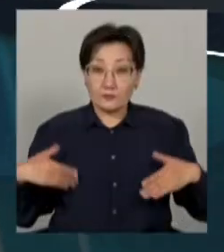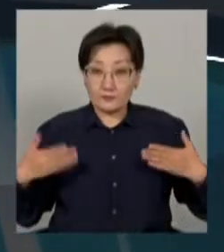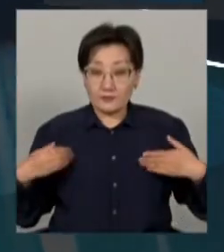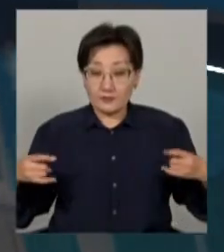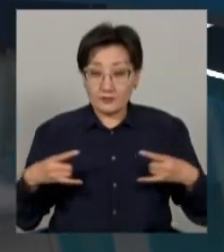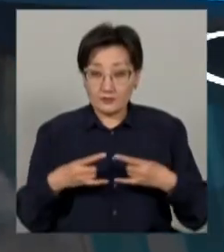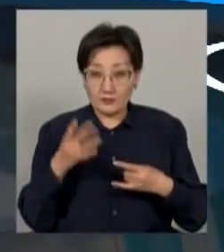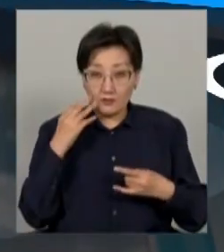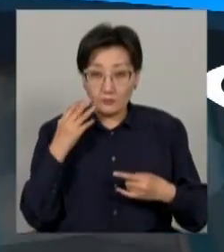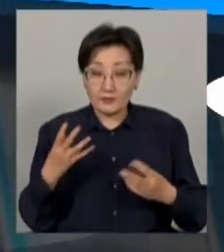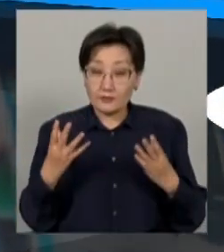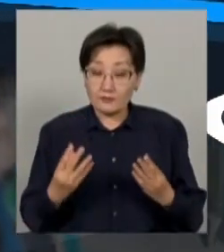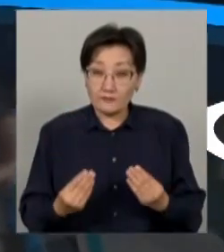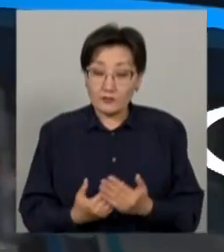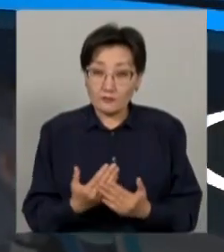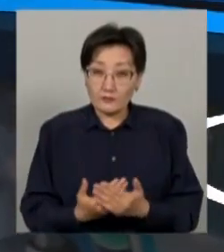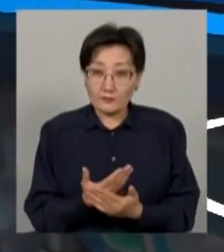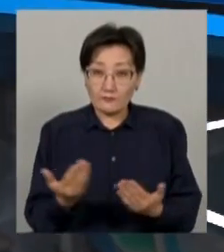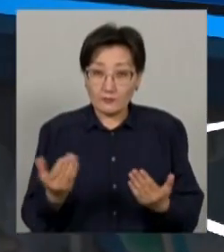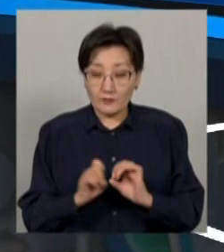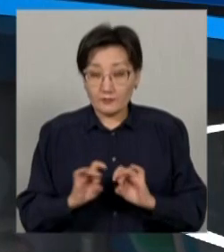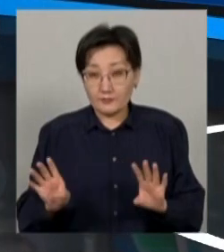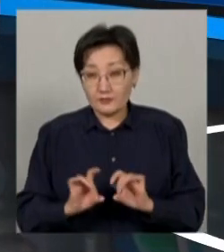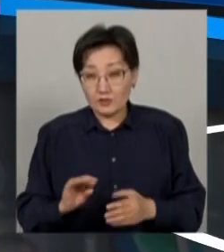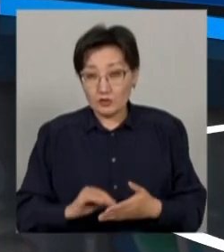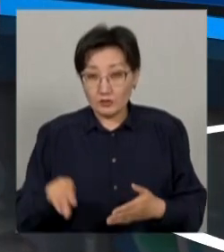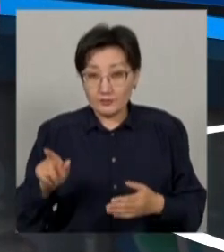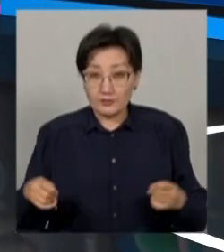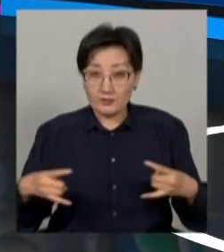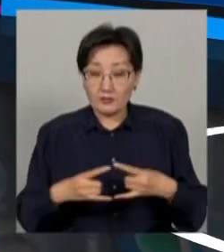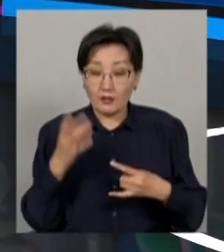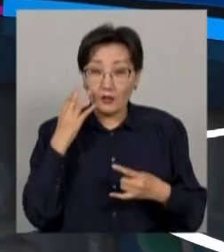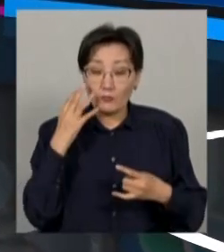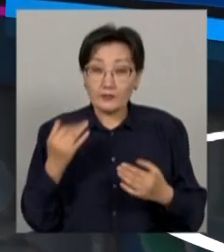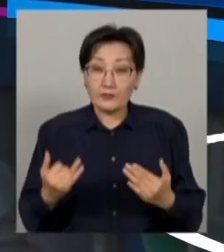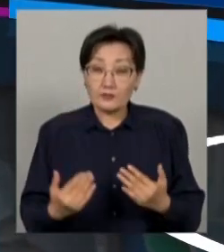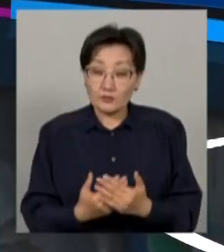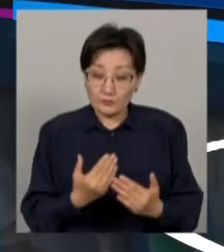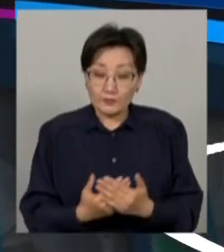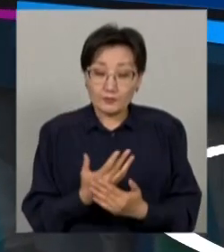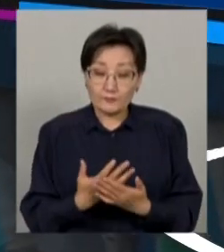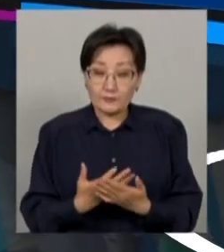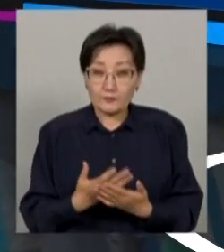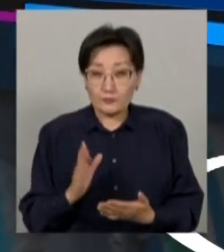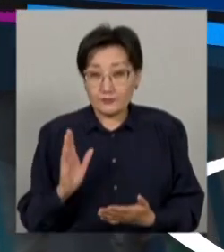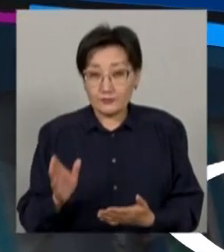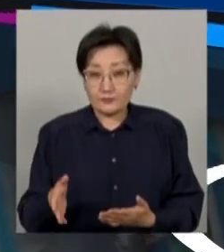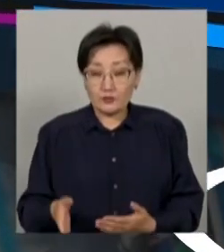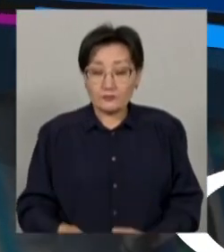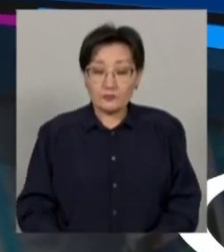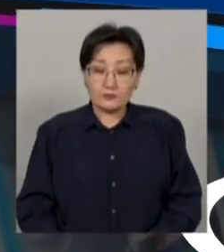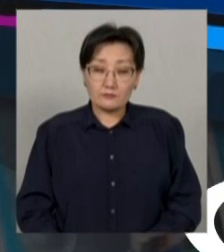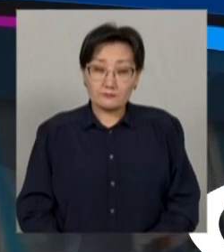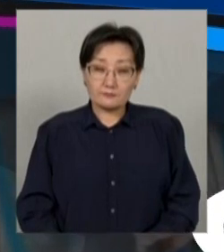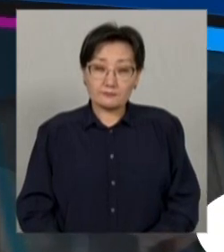Здравствуйте, уважаемые телезрители! В эфире телеканал «Алматы». Дневной выпуск новостей. В студии Дина Жанабекова и моя коллега Булбул Калнуркызы. Смотрите